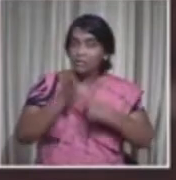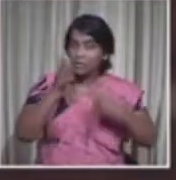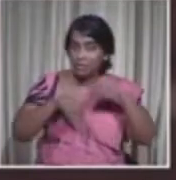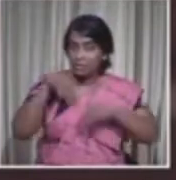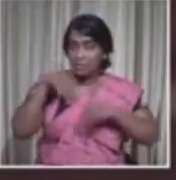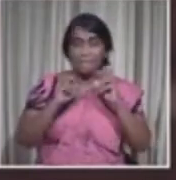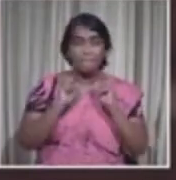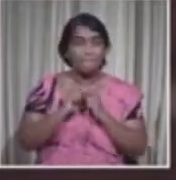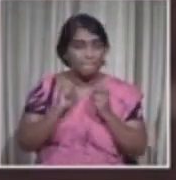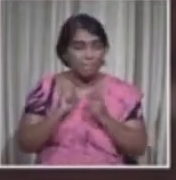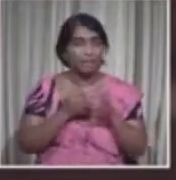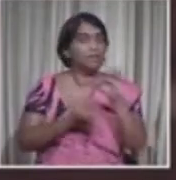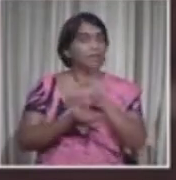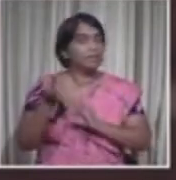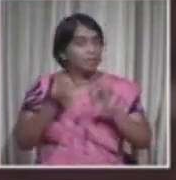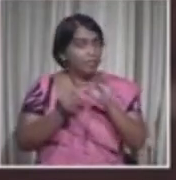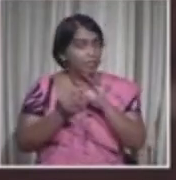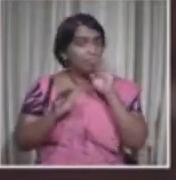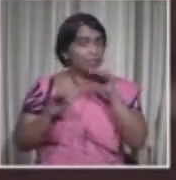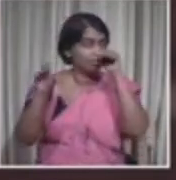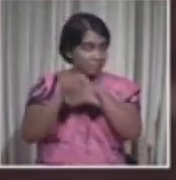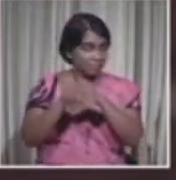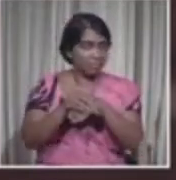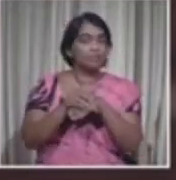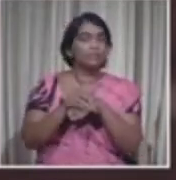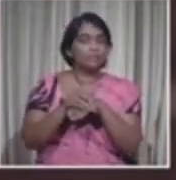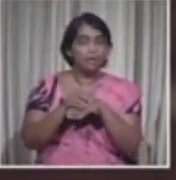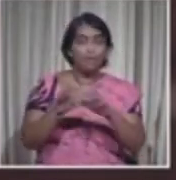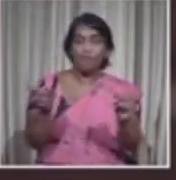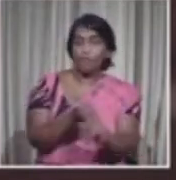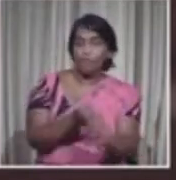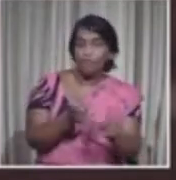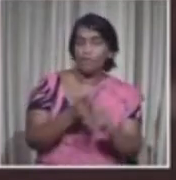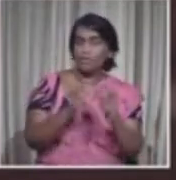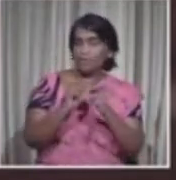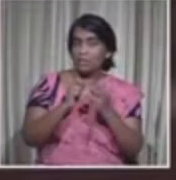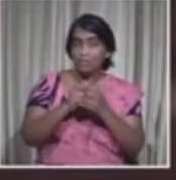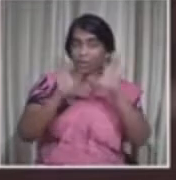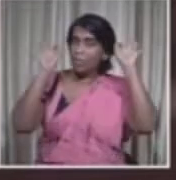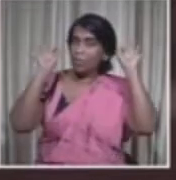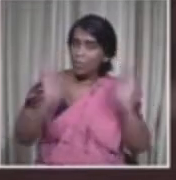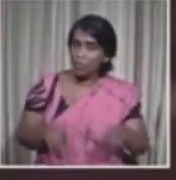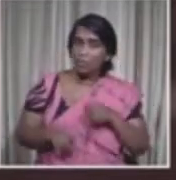ප්‍රශ්නයක් මේ ප්‍රජාතන්ත්‍රවාද විහිව තුල ප්‍රචණ්ඩකාරීත්වයෙන් හැසිරෙන්නේ නැති